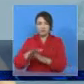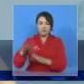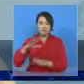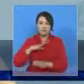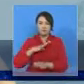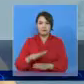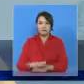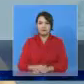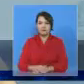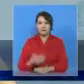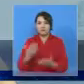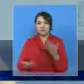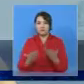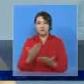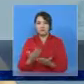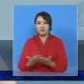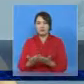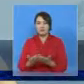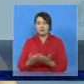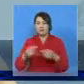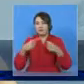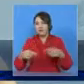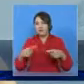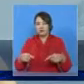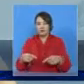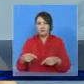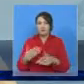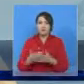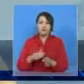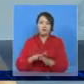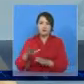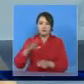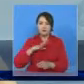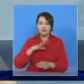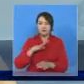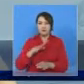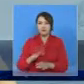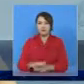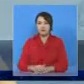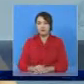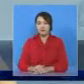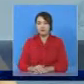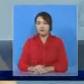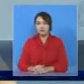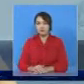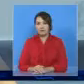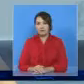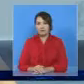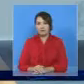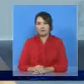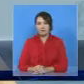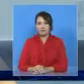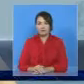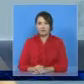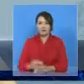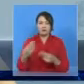сөз. Ал егер де бұлар басқа ауруханаларды толатын болса, біз басқа осыған қоса